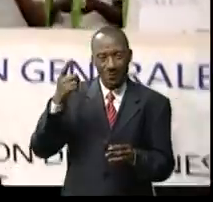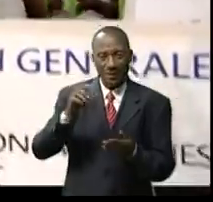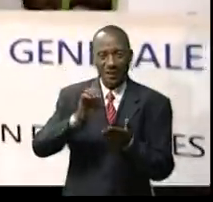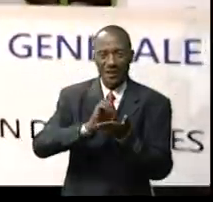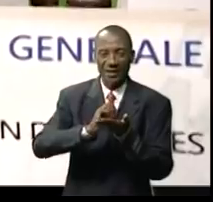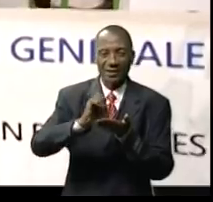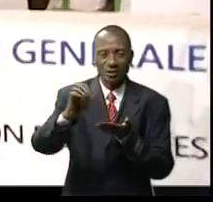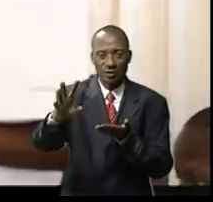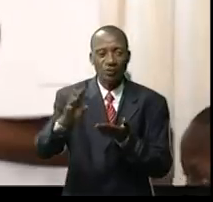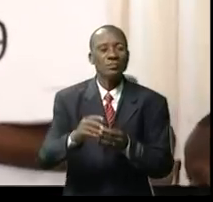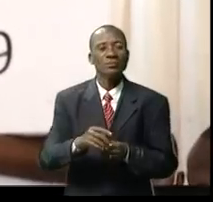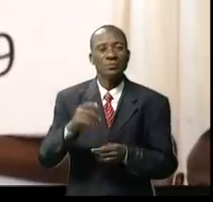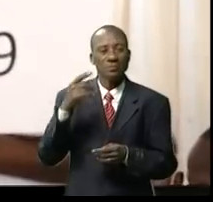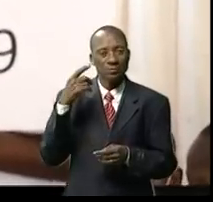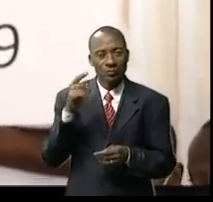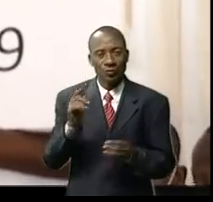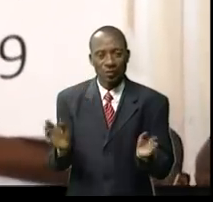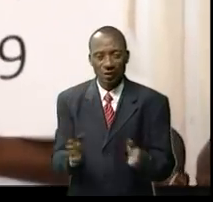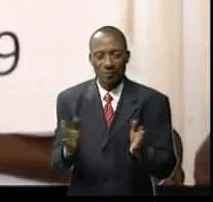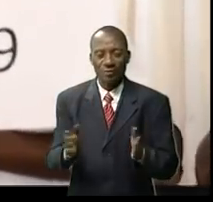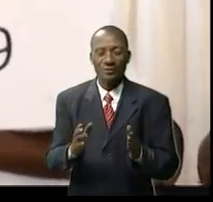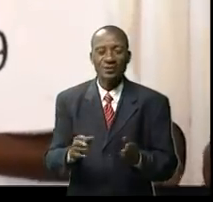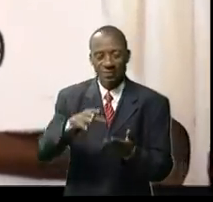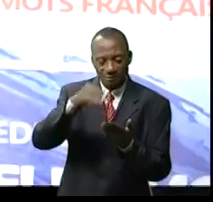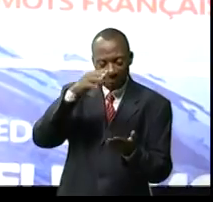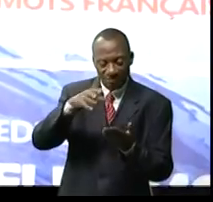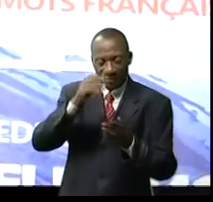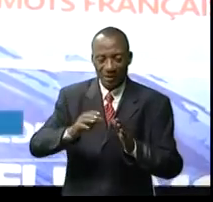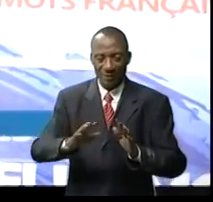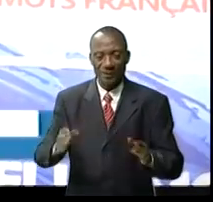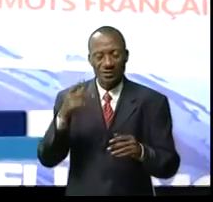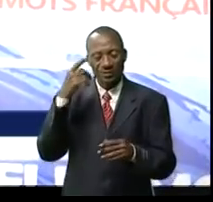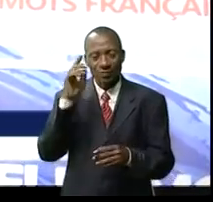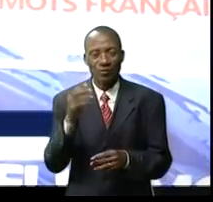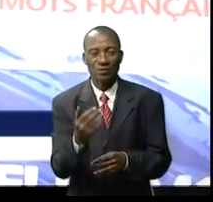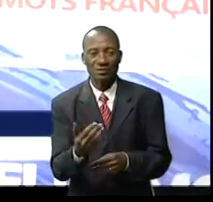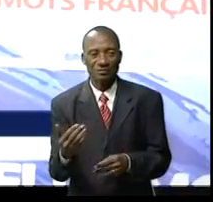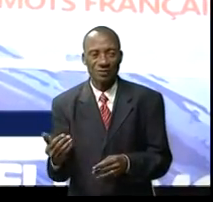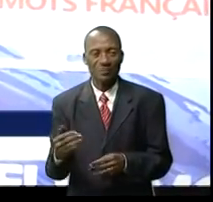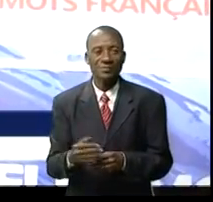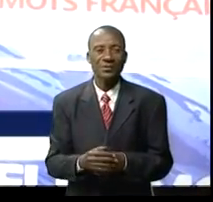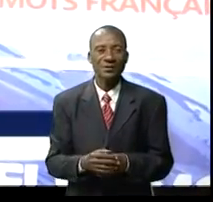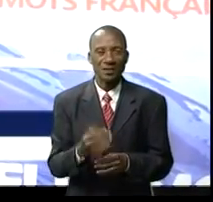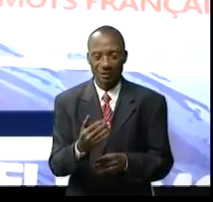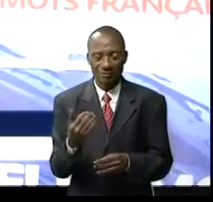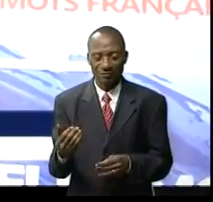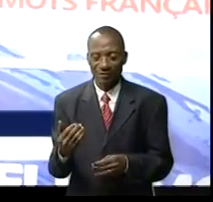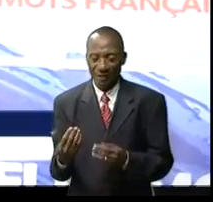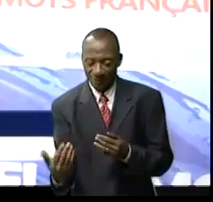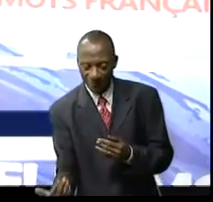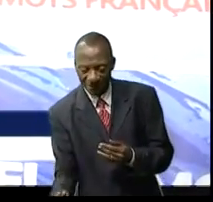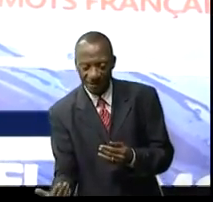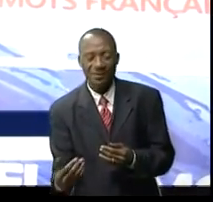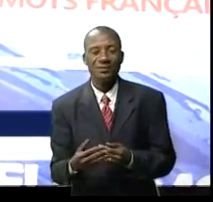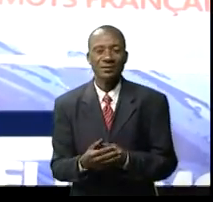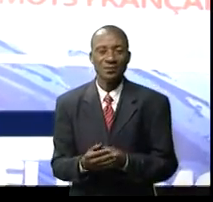but de renforcer les capacités linguistiques des enfants qui sont dans la tranche d'âge des 9